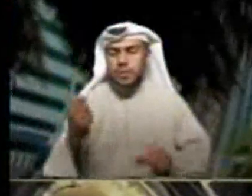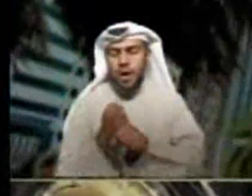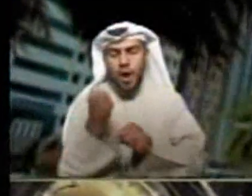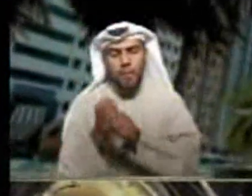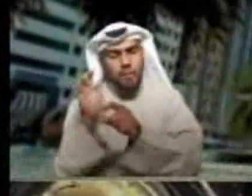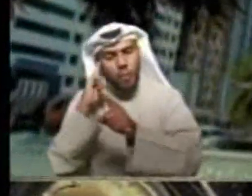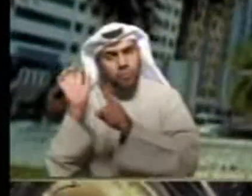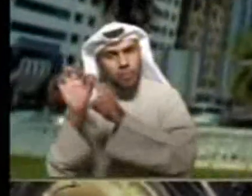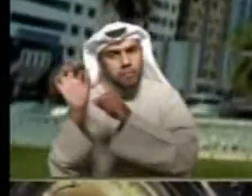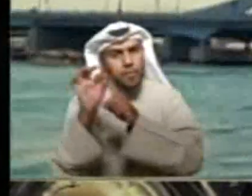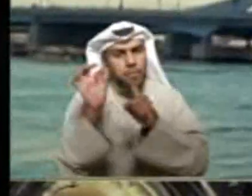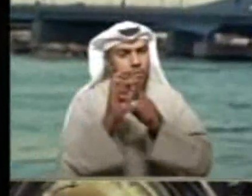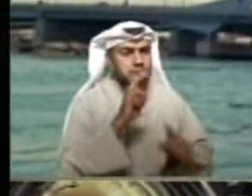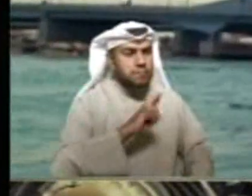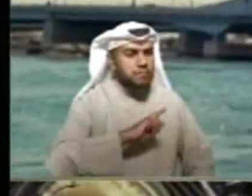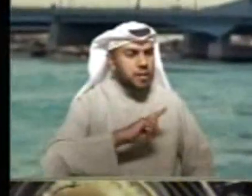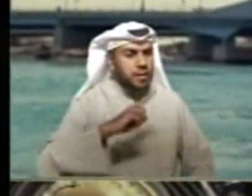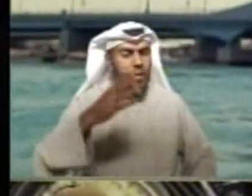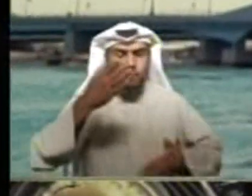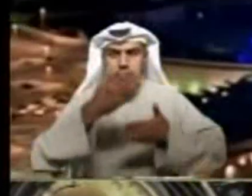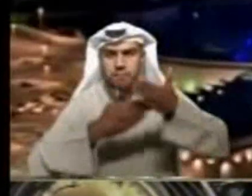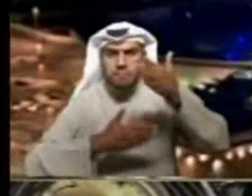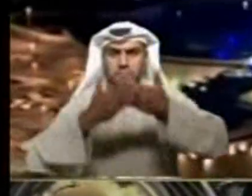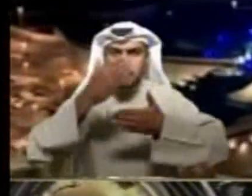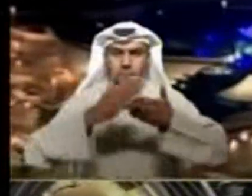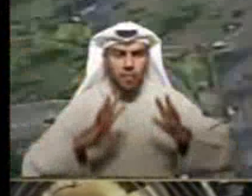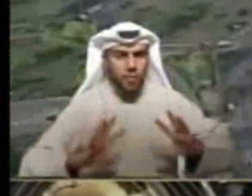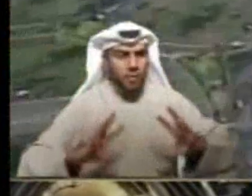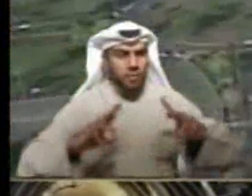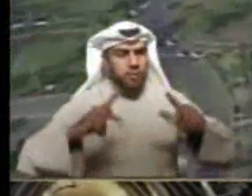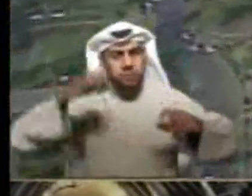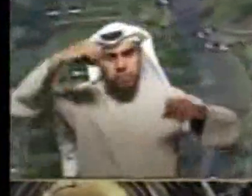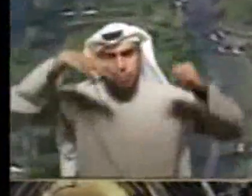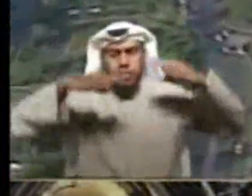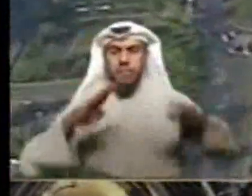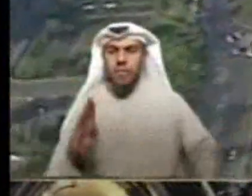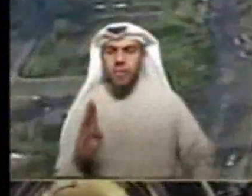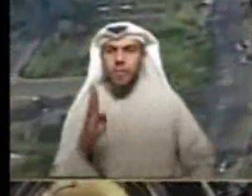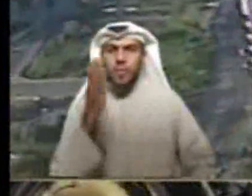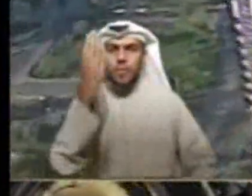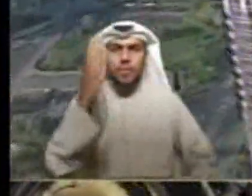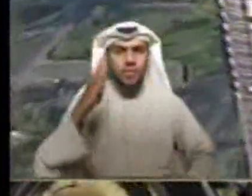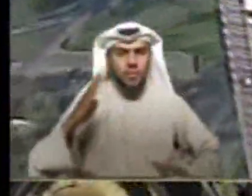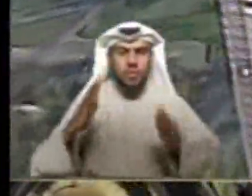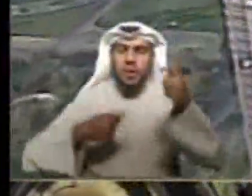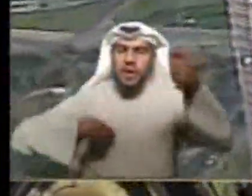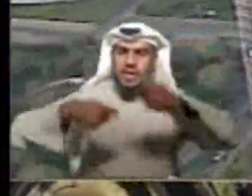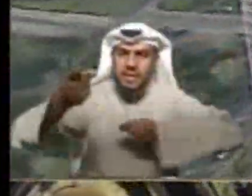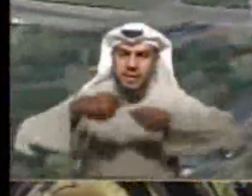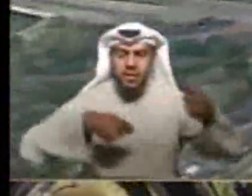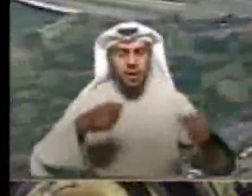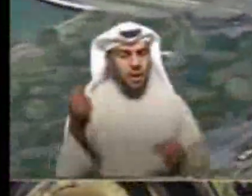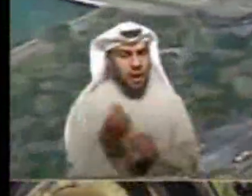إنجازاتها العالمية على مختلف الأصعدة لتعزز ريادتها الإقليمية في قطاع المال والأعمال، وتبقى